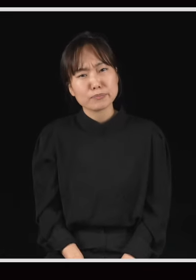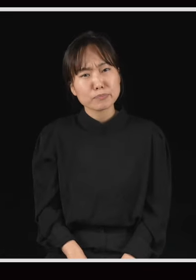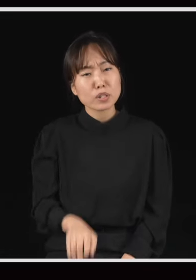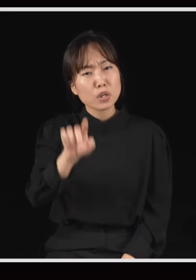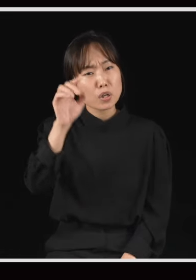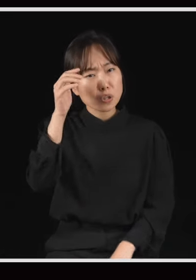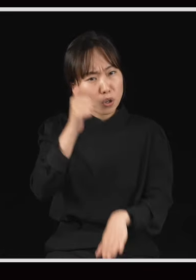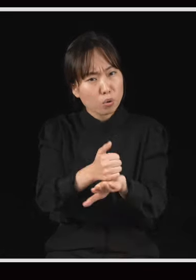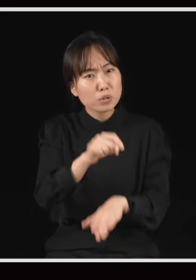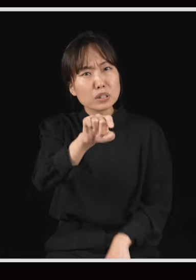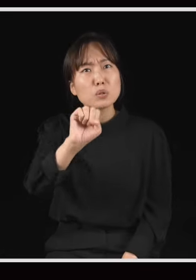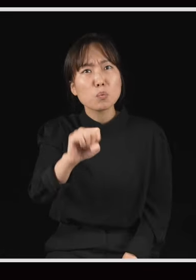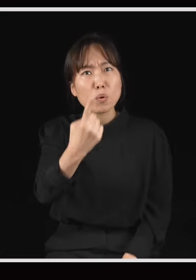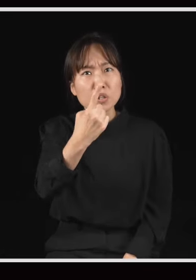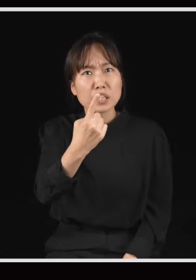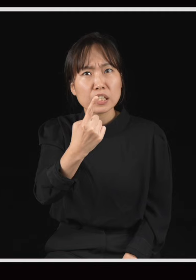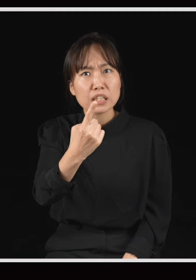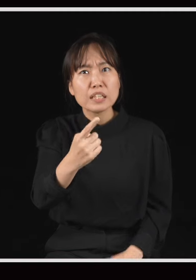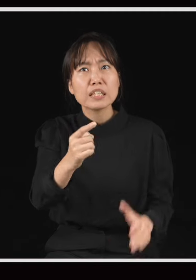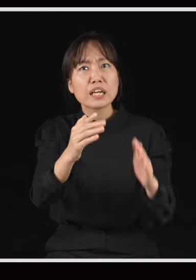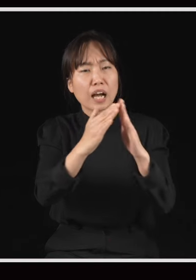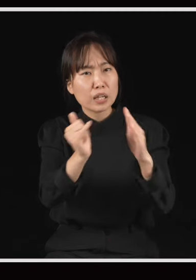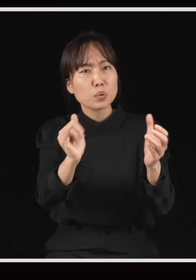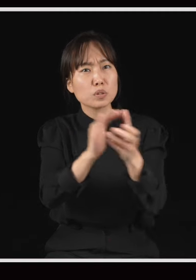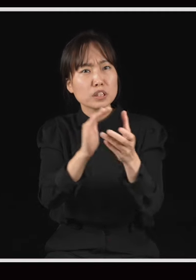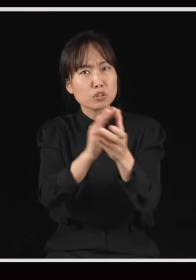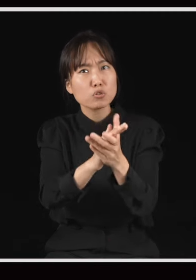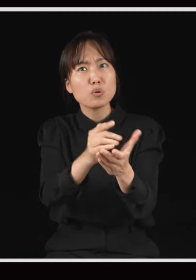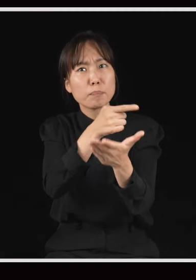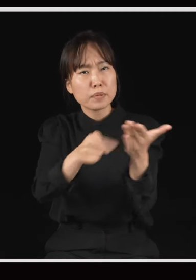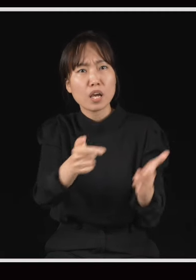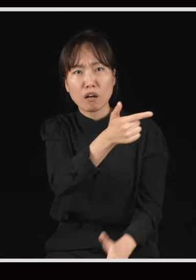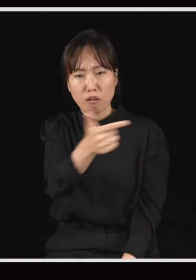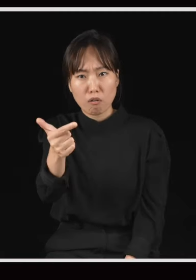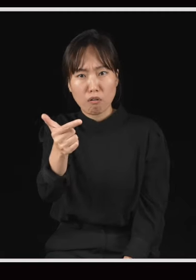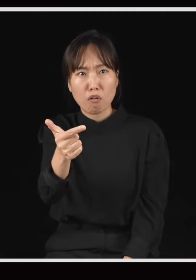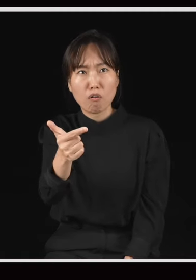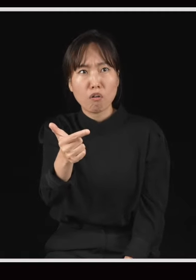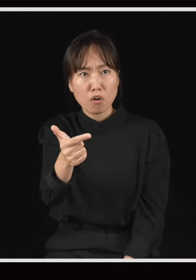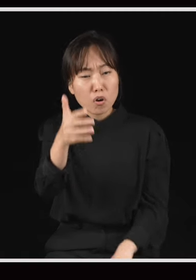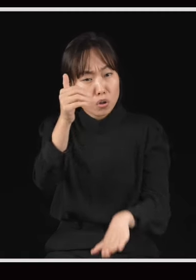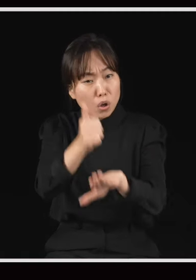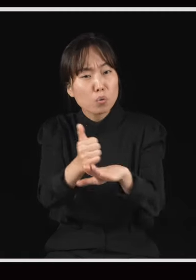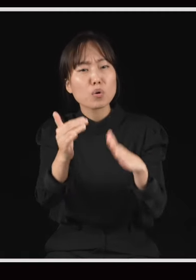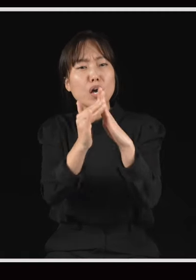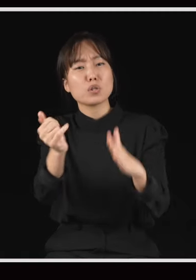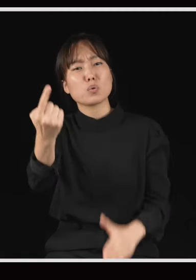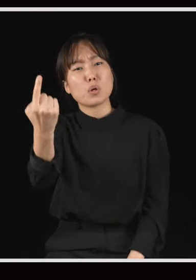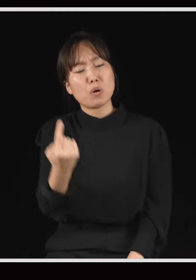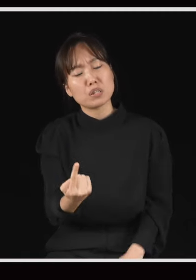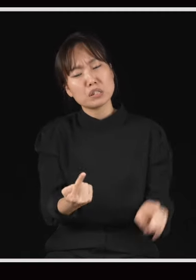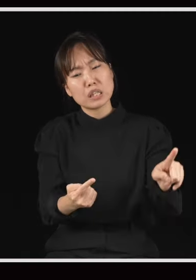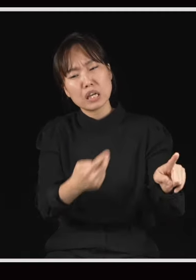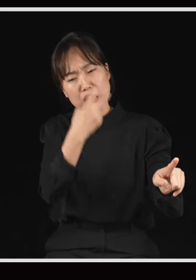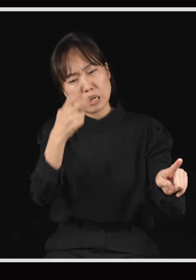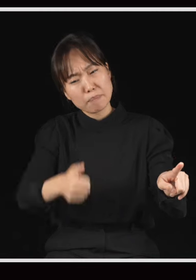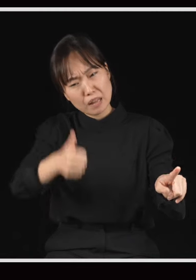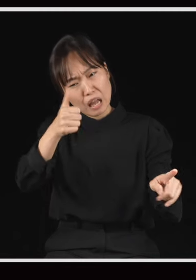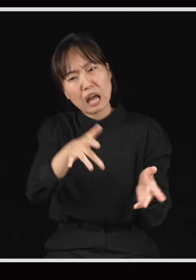결국에 이 악업이 쌓여서 주변 사람들이 다 고통받고 막 그 결국에 보호자분들이 다시 들어오셔서 뭐 어떻게 재우는